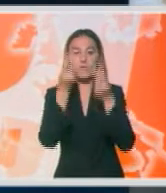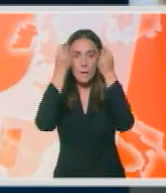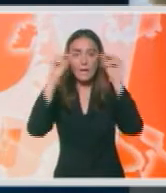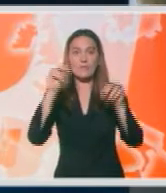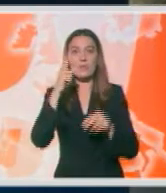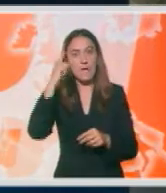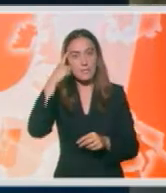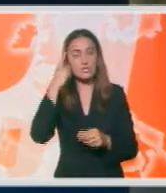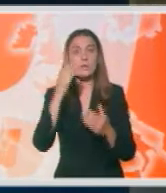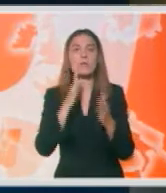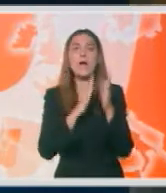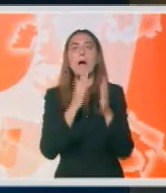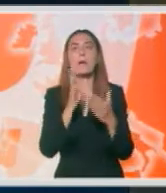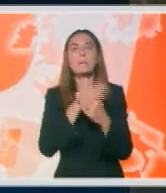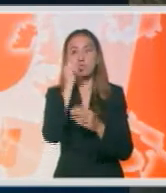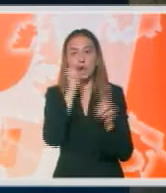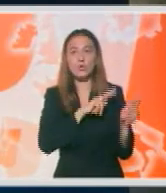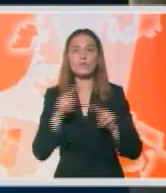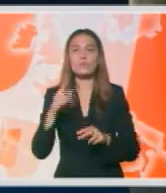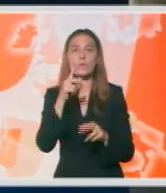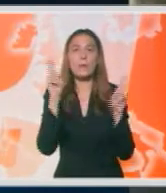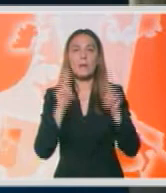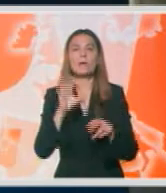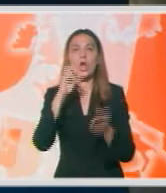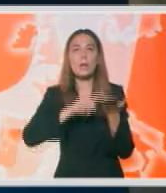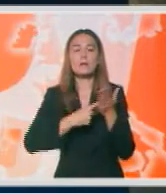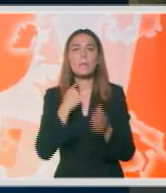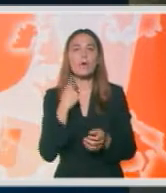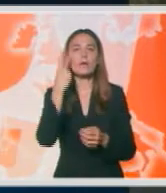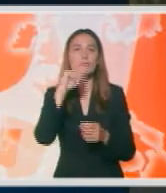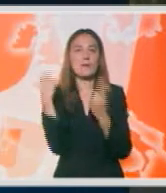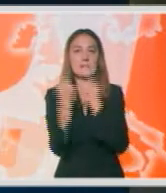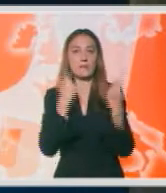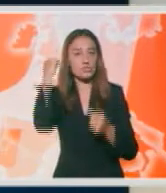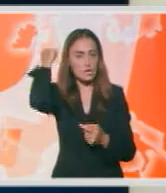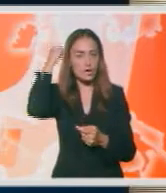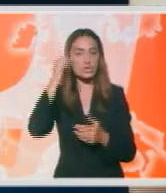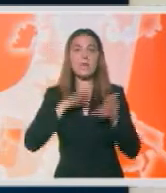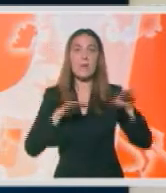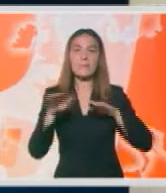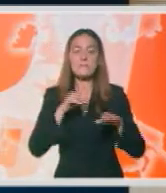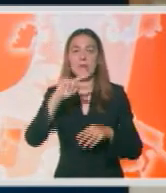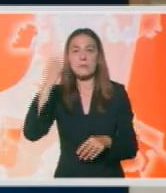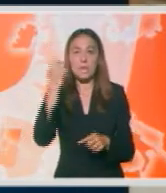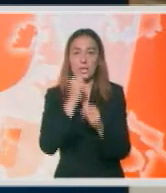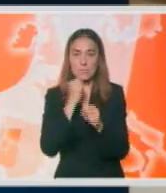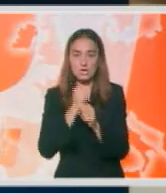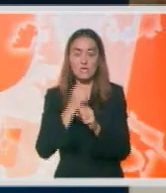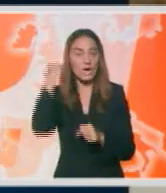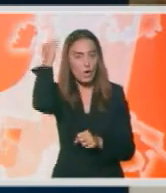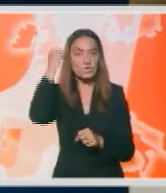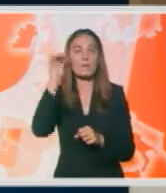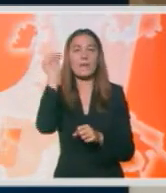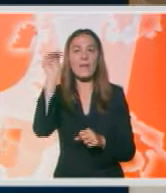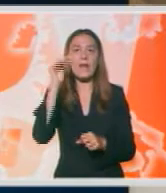objavljivanjem mišljenja Međunarodnog suda pravde o legitimnosti i proglašene nezavisnosti Kosova. Ministarstvo spoljnih poslova Kosova